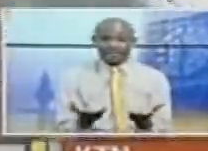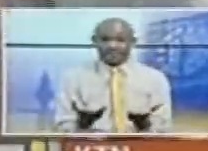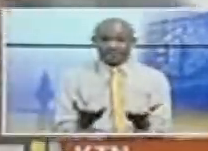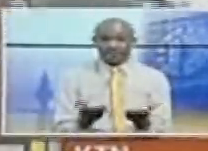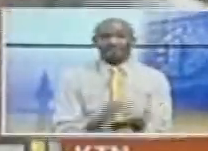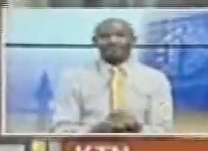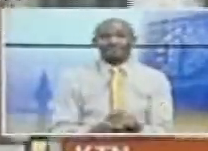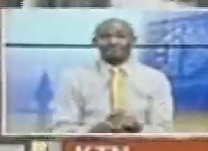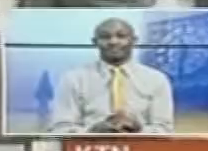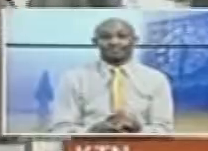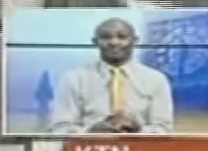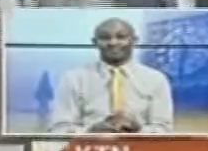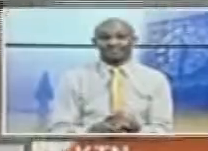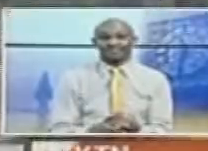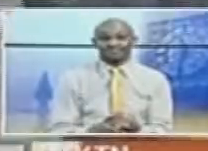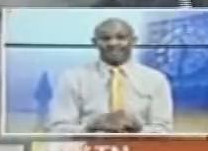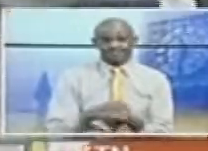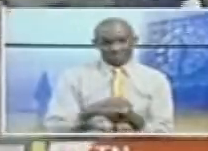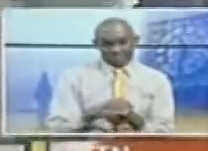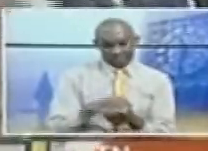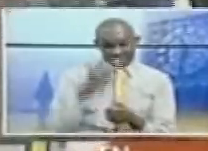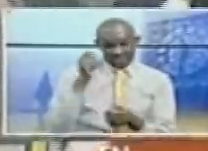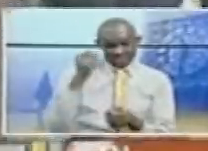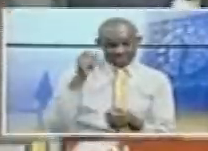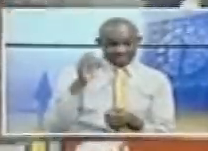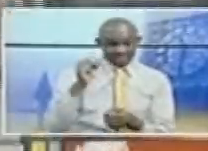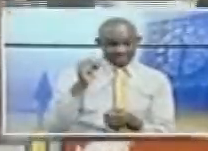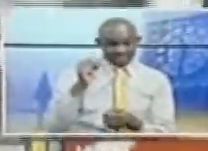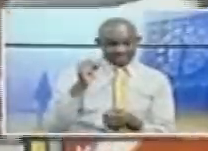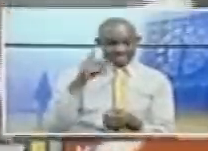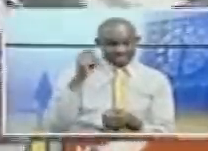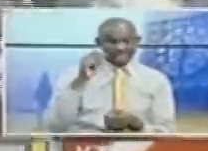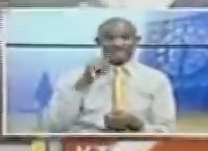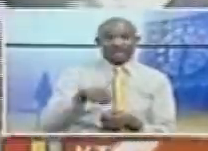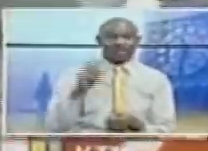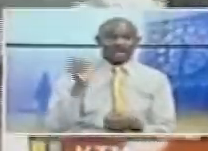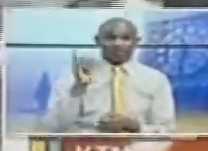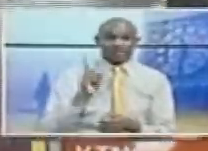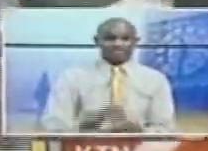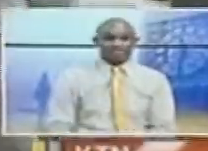Francis Mtelaki, KTN Leo, Nairobi.